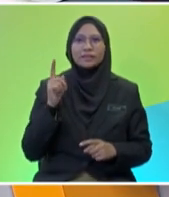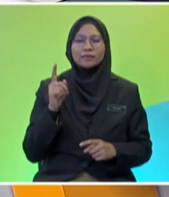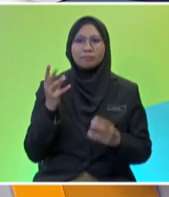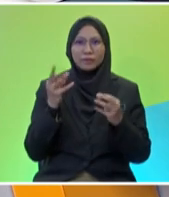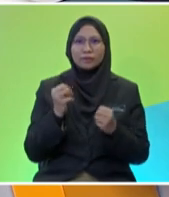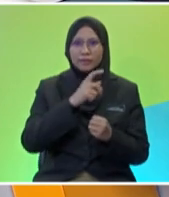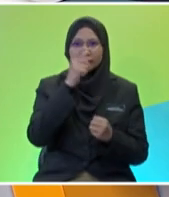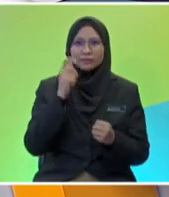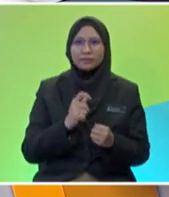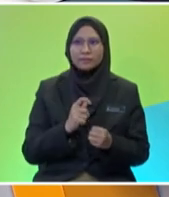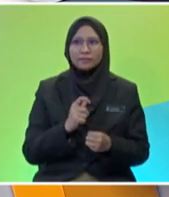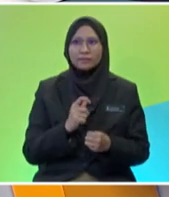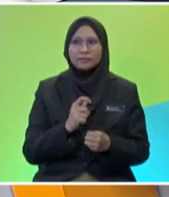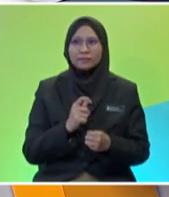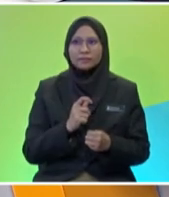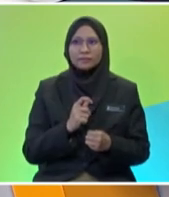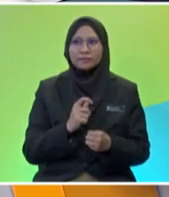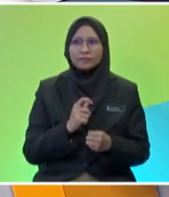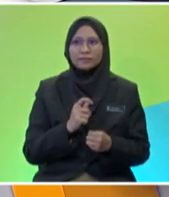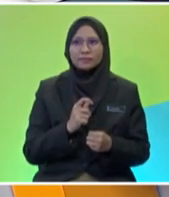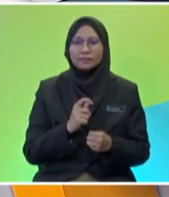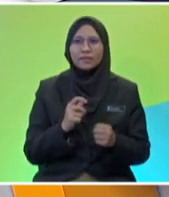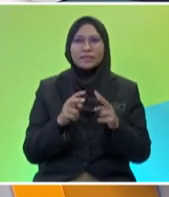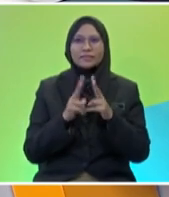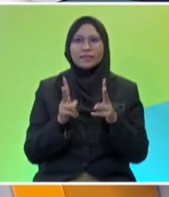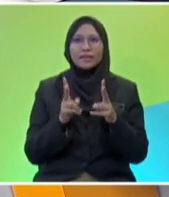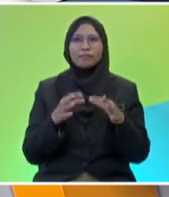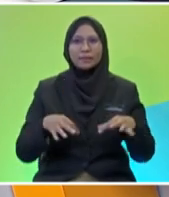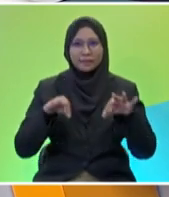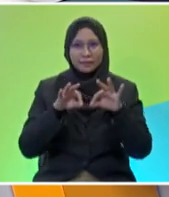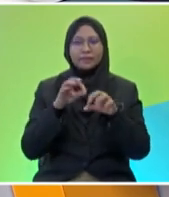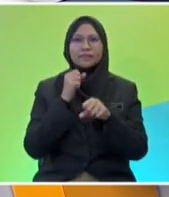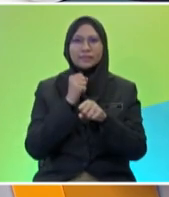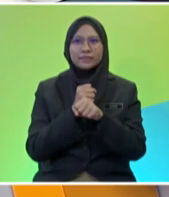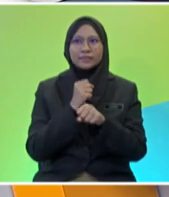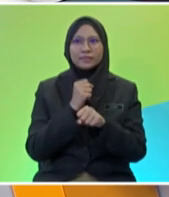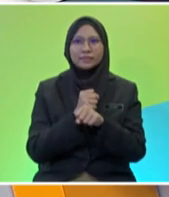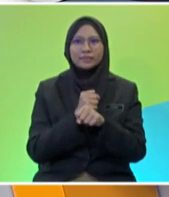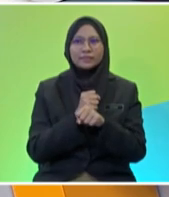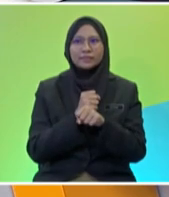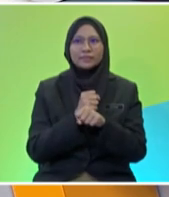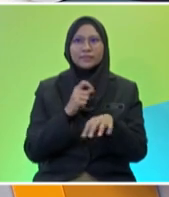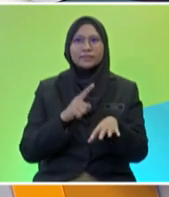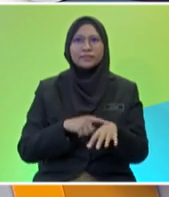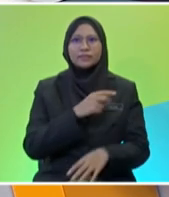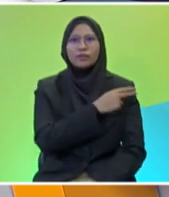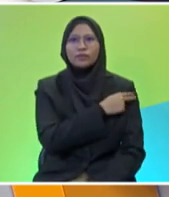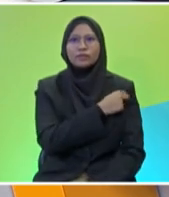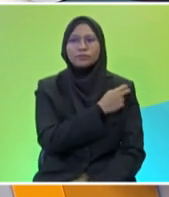kita dengar sangat-sangat perlu macam peringatan Hospital ataupun